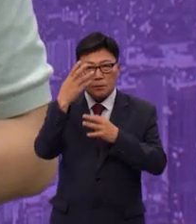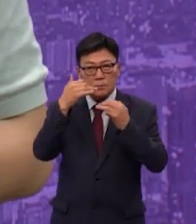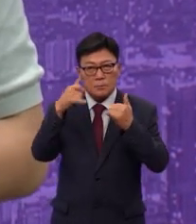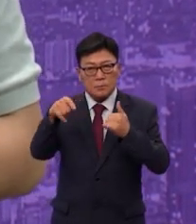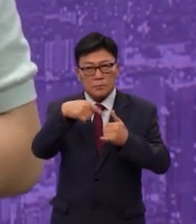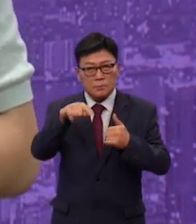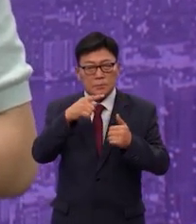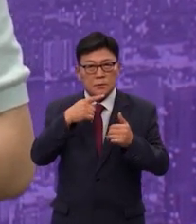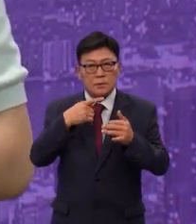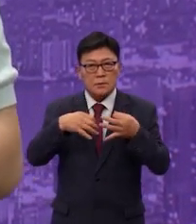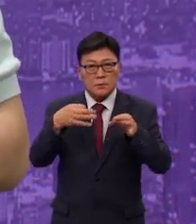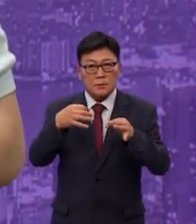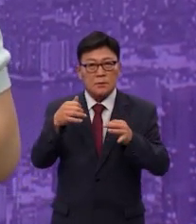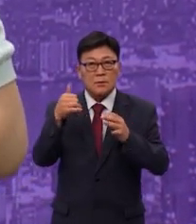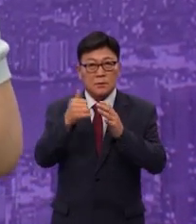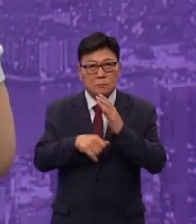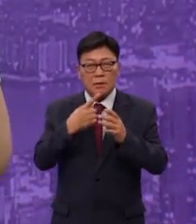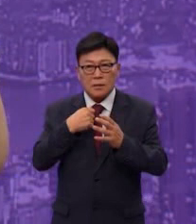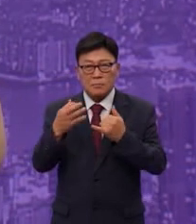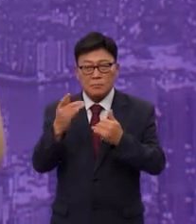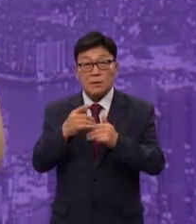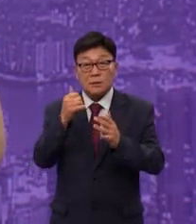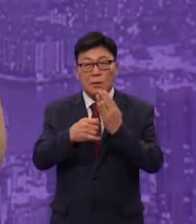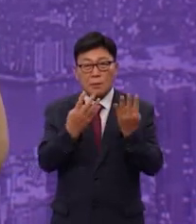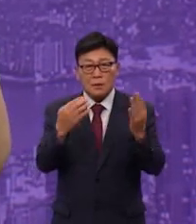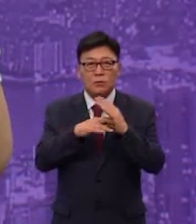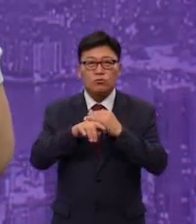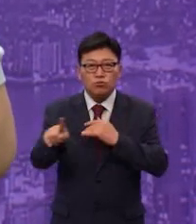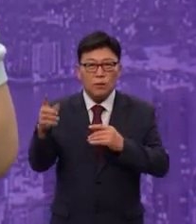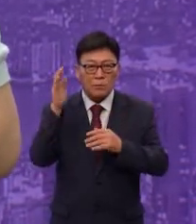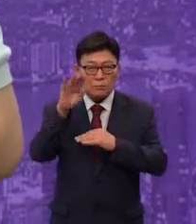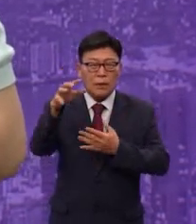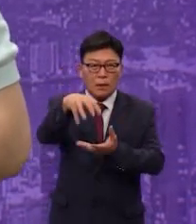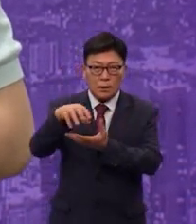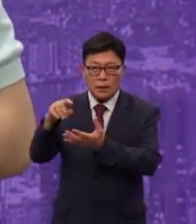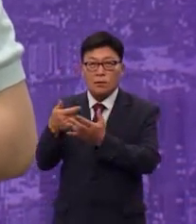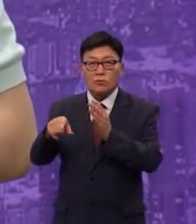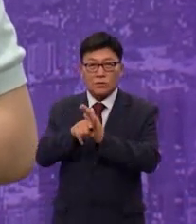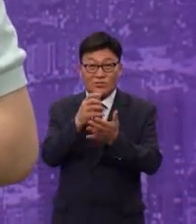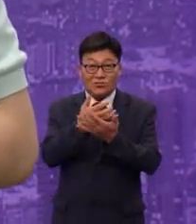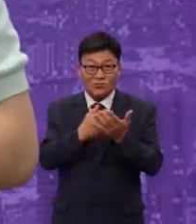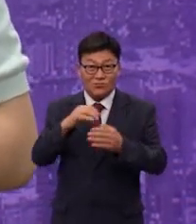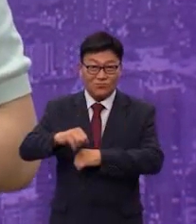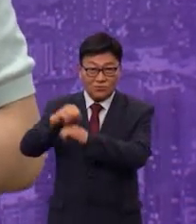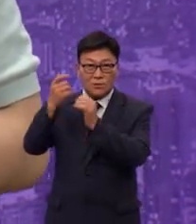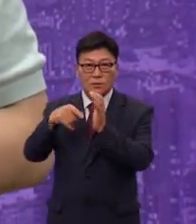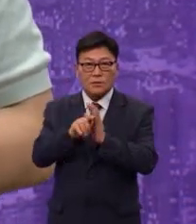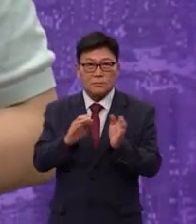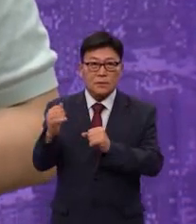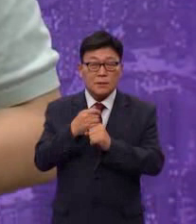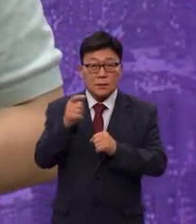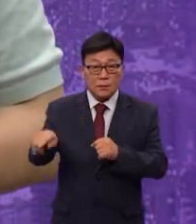실패 사례가 실패 박람회가 끝나더라도 수집될 수 있도록 마련을 해두었습니다. 일단 저희가